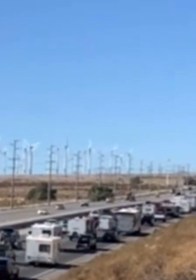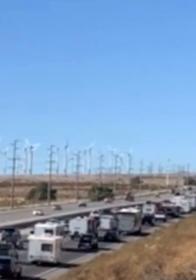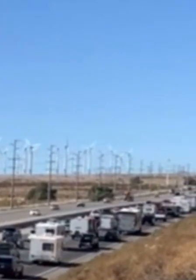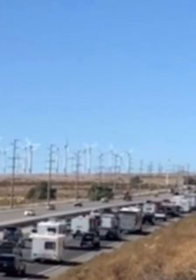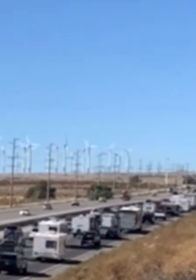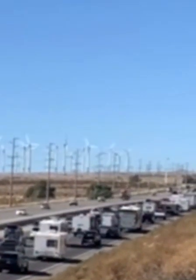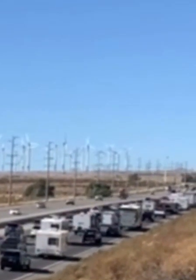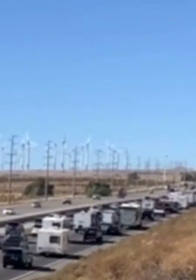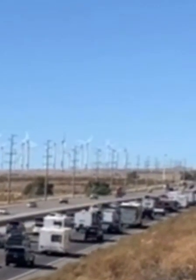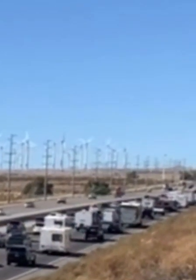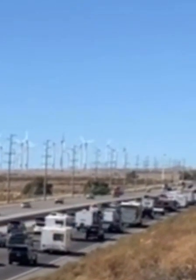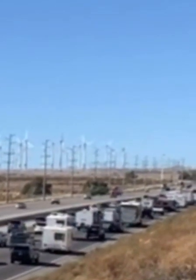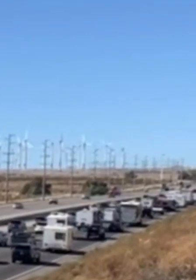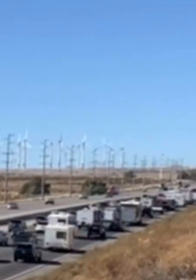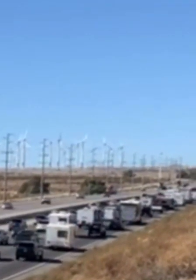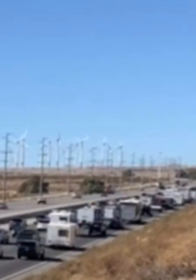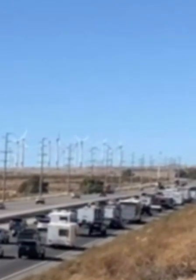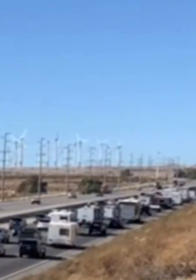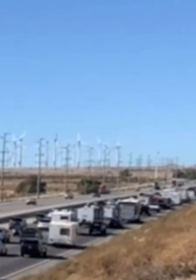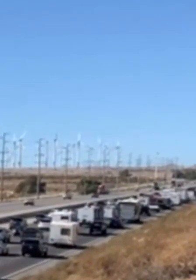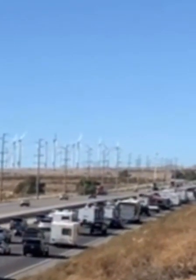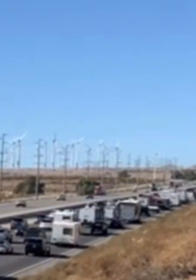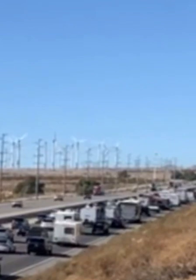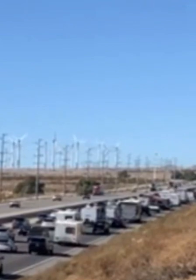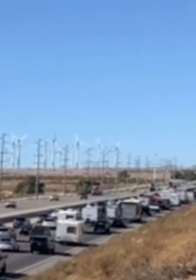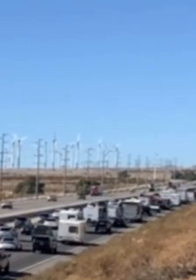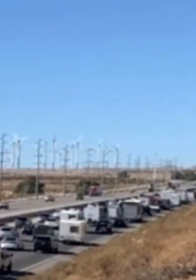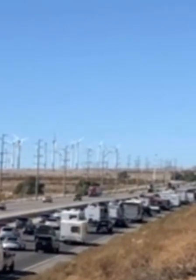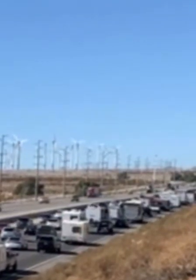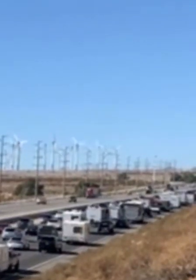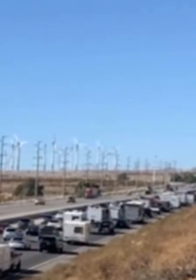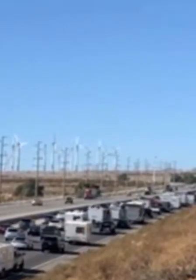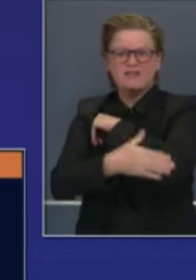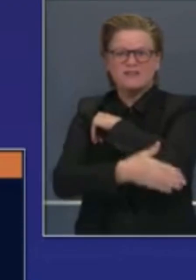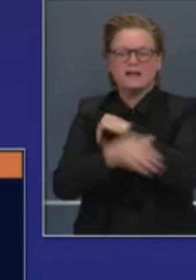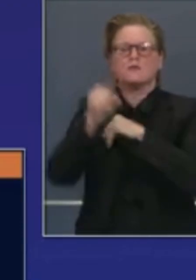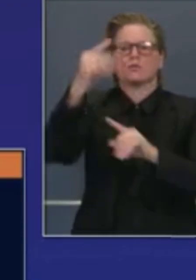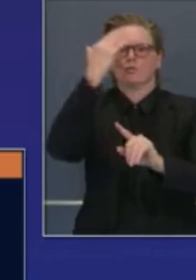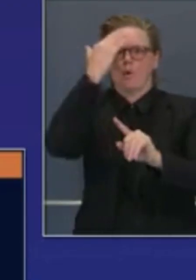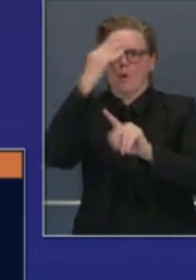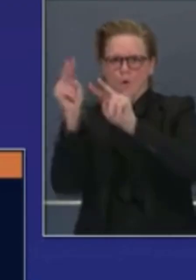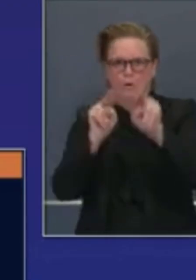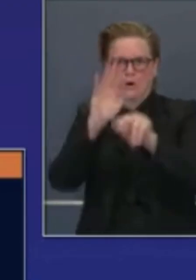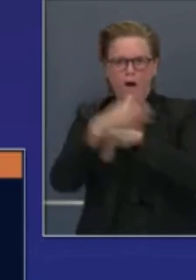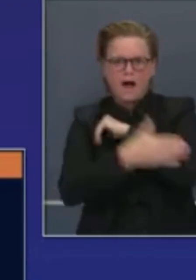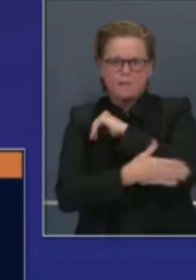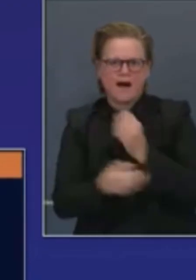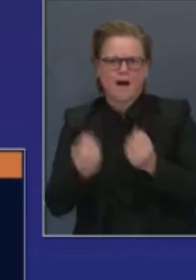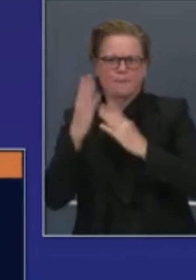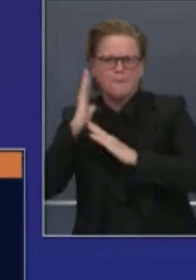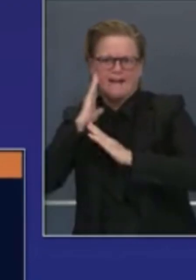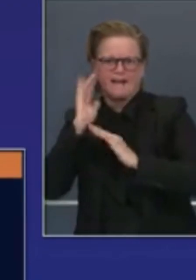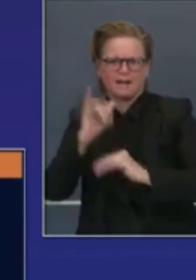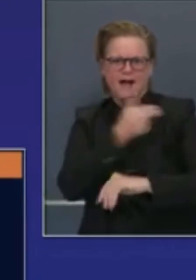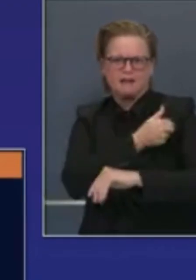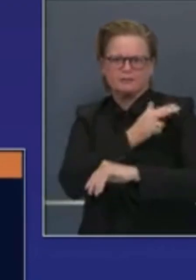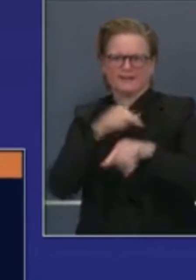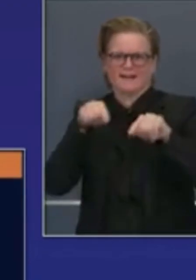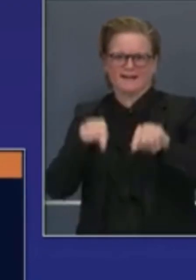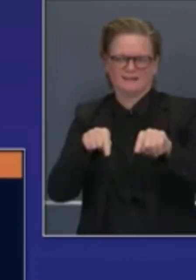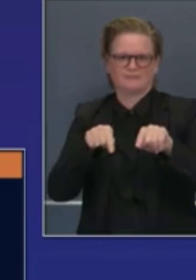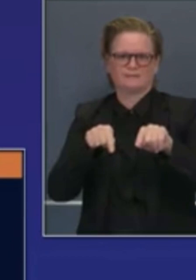hoạt động khởi động lại sẽ được dựa trên các dự báo trong 4 tuần công suất icu của một khu vực